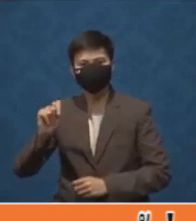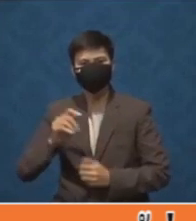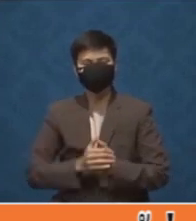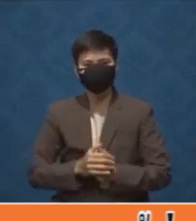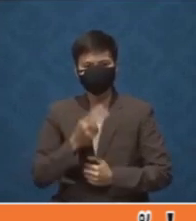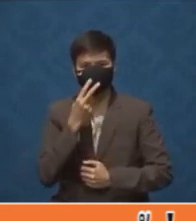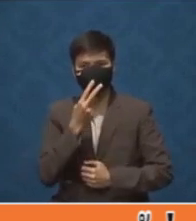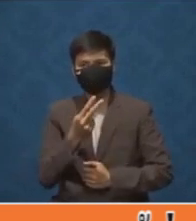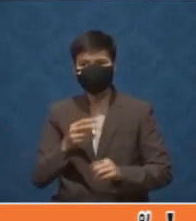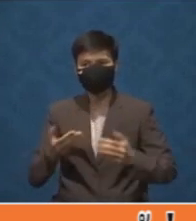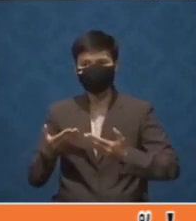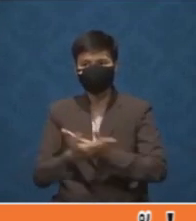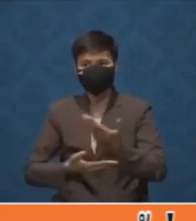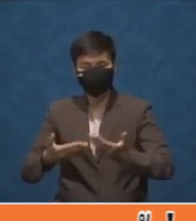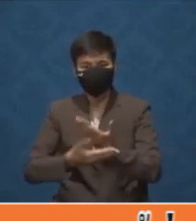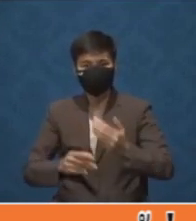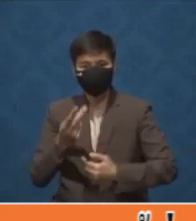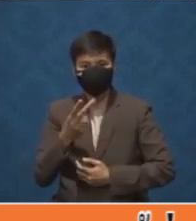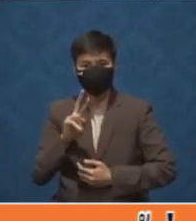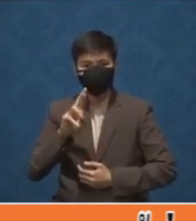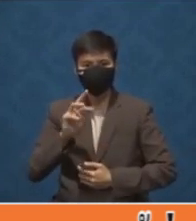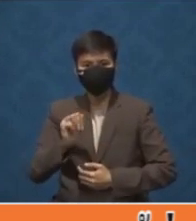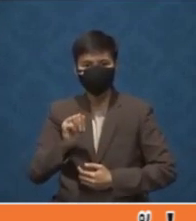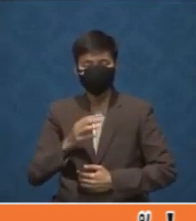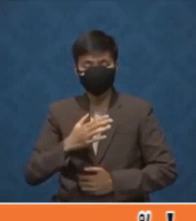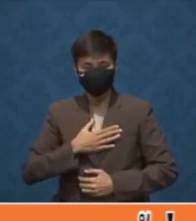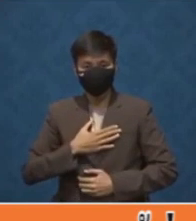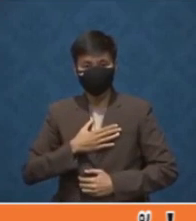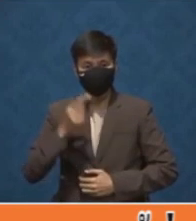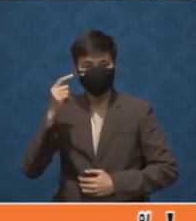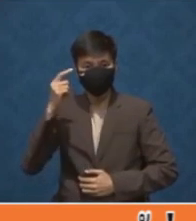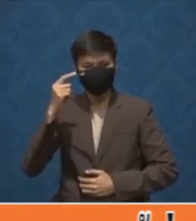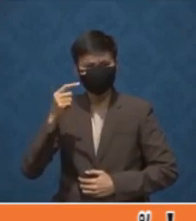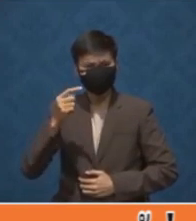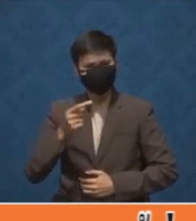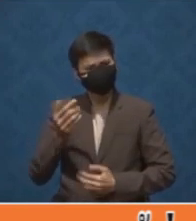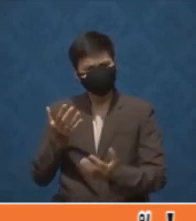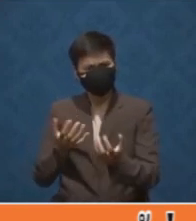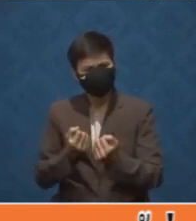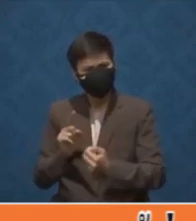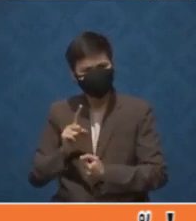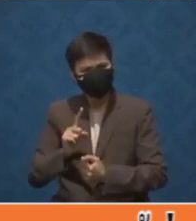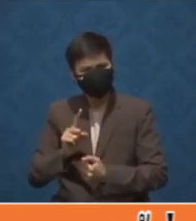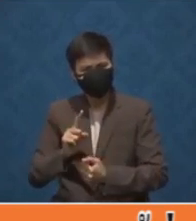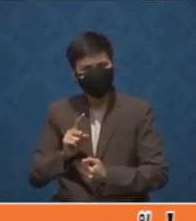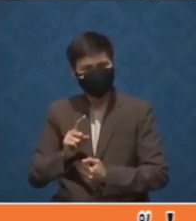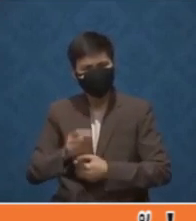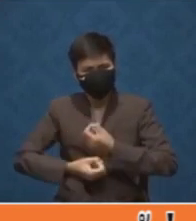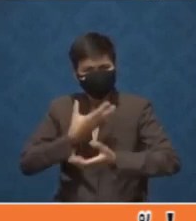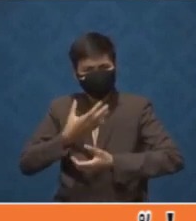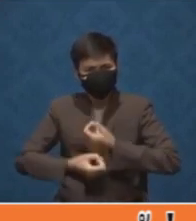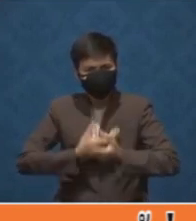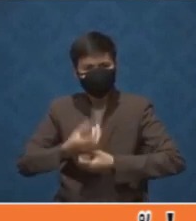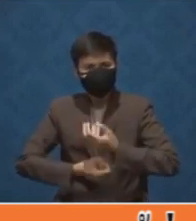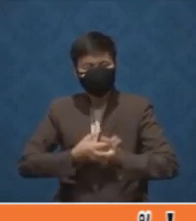ณาของครม.นะครับท่านประธานเราจะพบว่าสิ่งที่ได้รับกลับมาเป็นเพียงแค่ความเห็นจากข้า